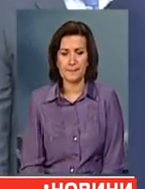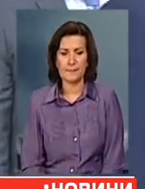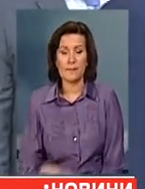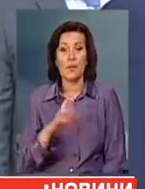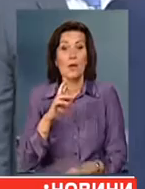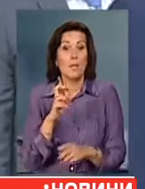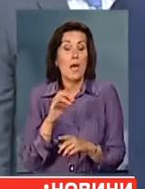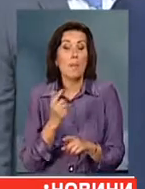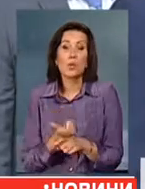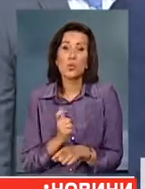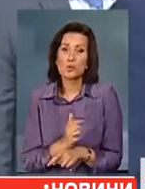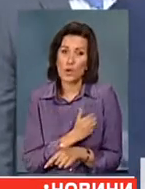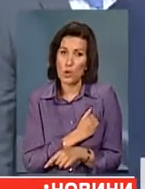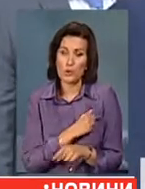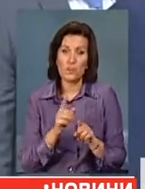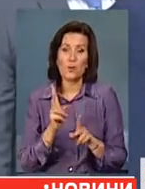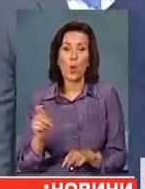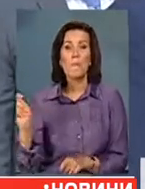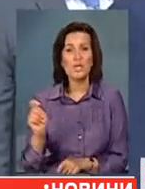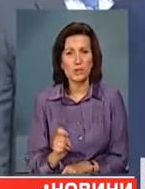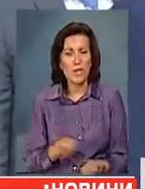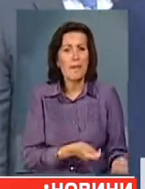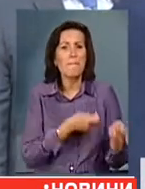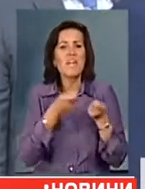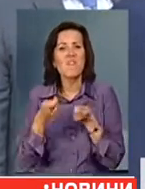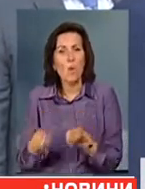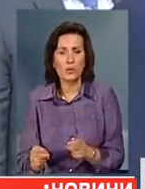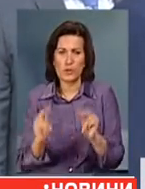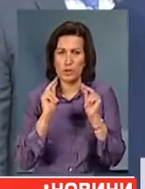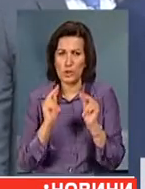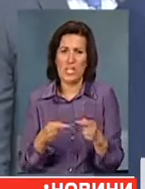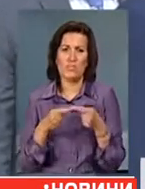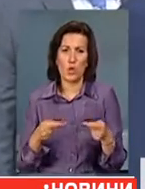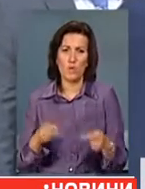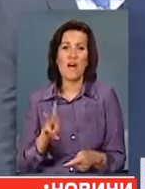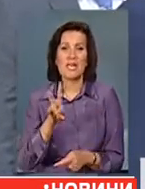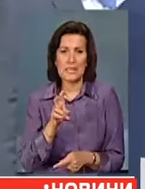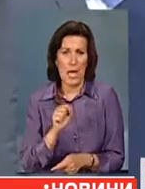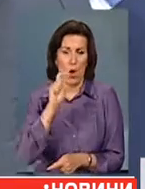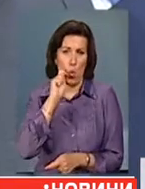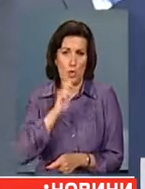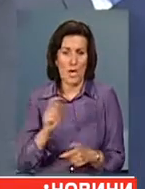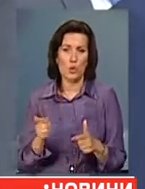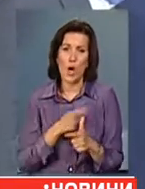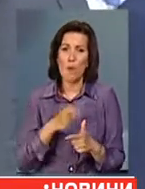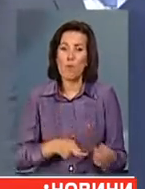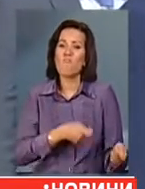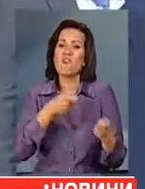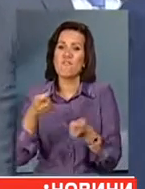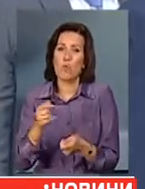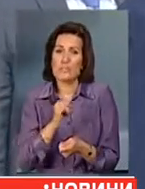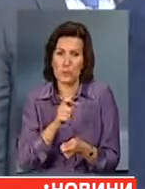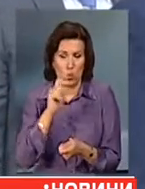Я би дуже хотів, щоб той, хто приїжджає, привозить чесно товари на Україну або вивозить з